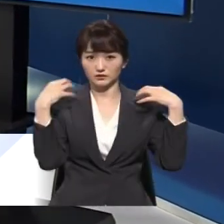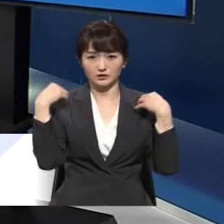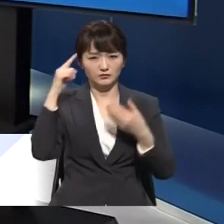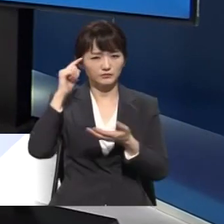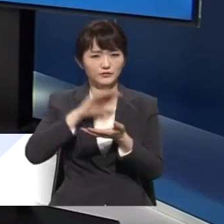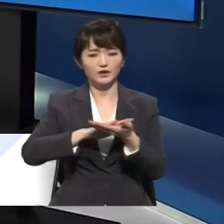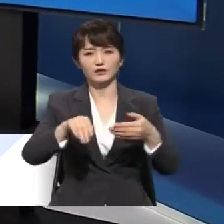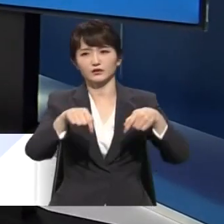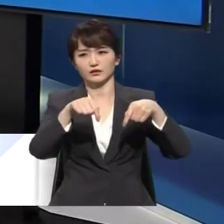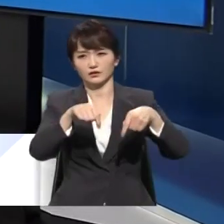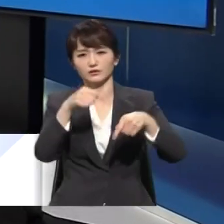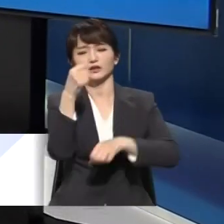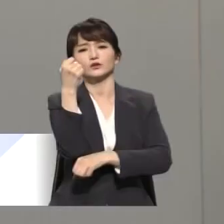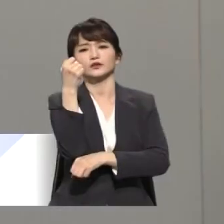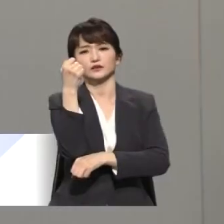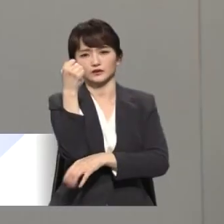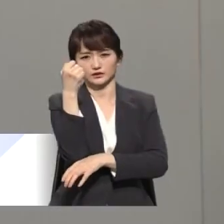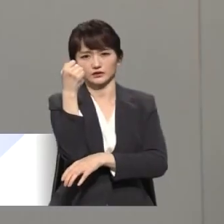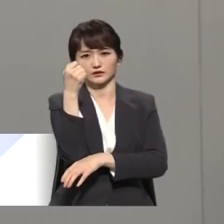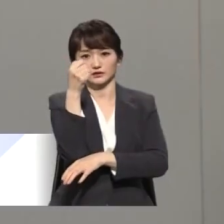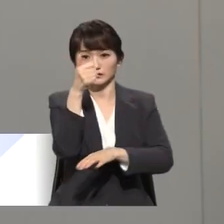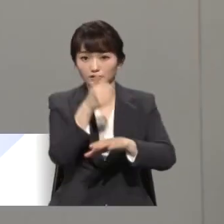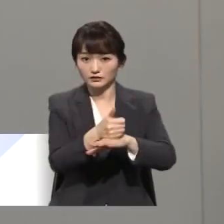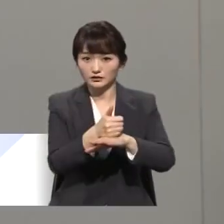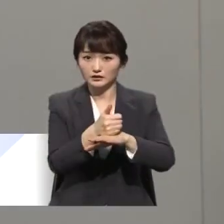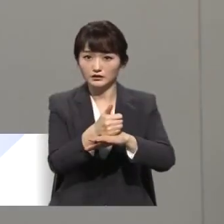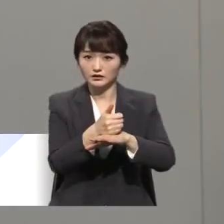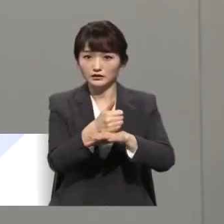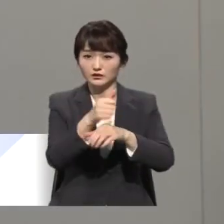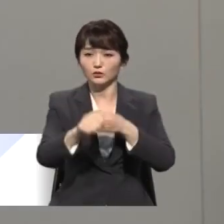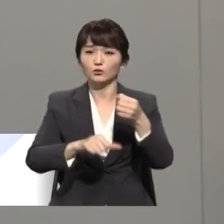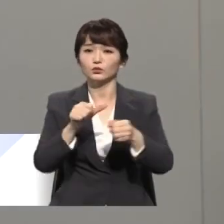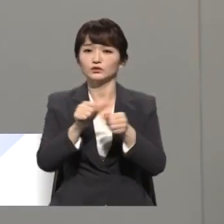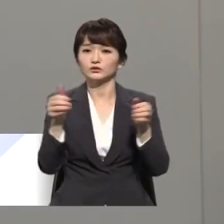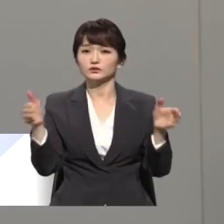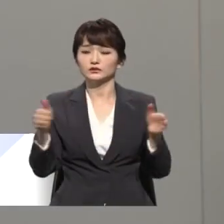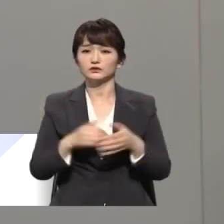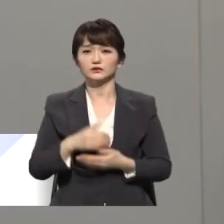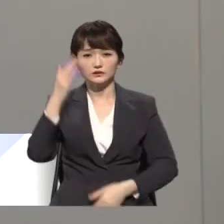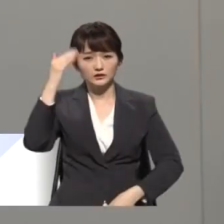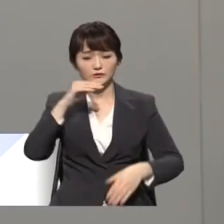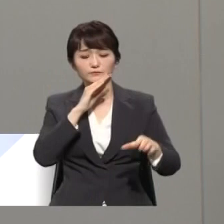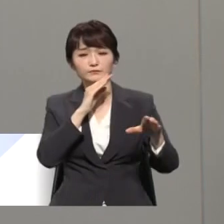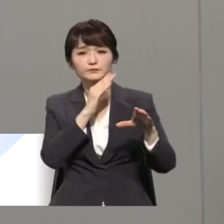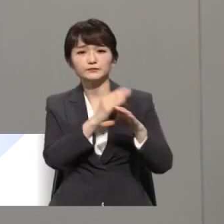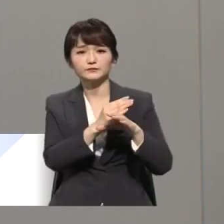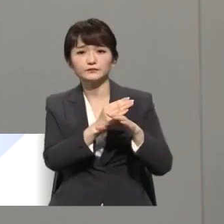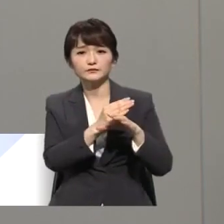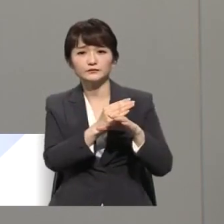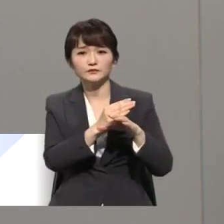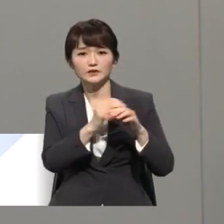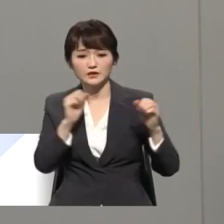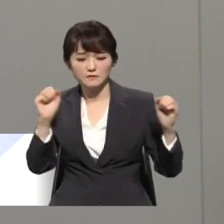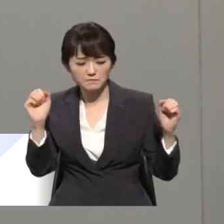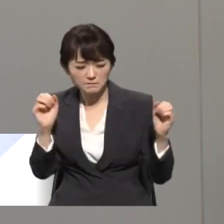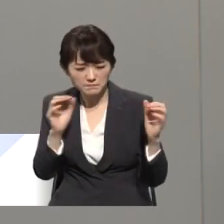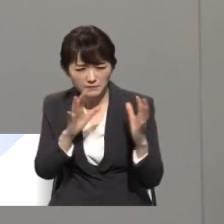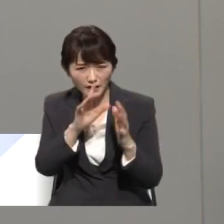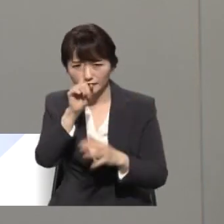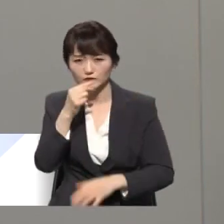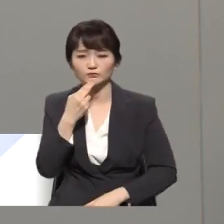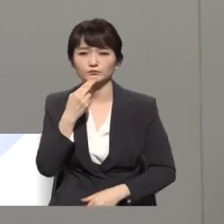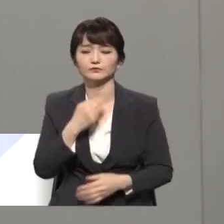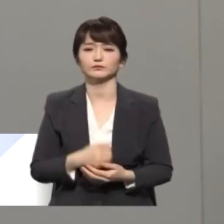든든한 토 되었으니까 그 결과 지난 5년 동안 남 복사에 의한 차례에 분사 충돌이 없었습니다